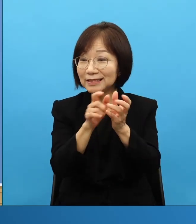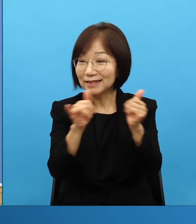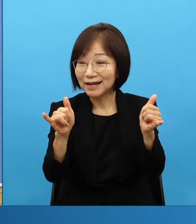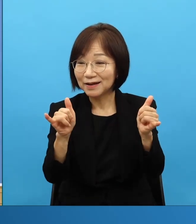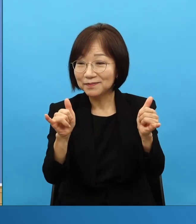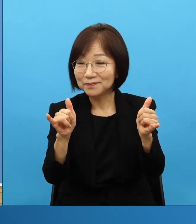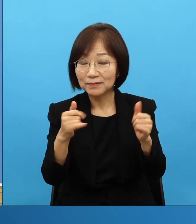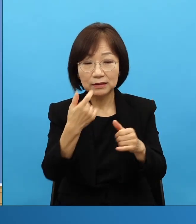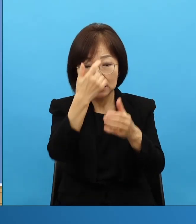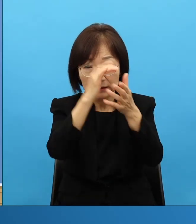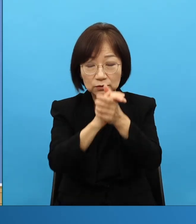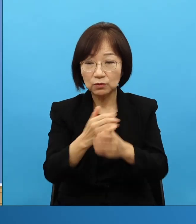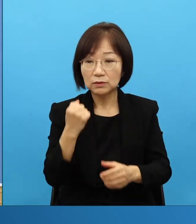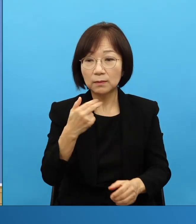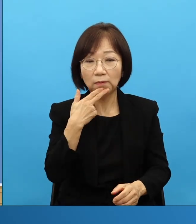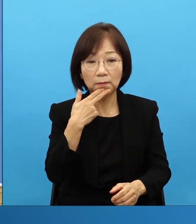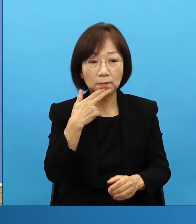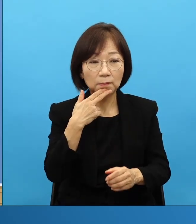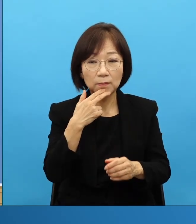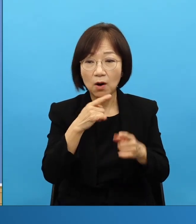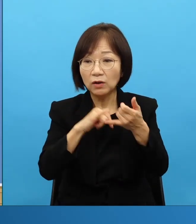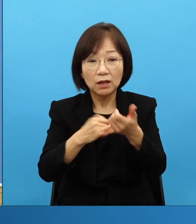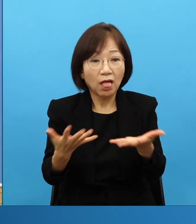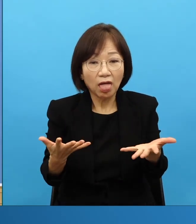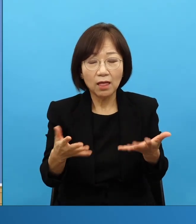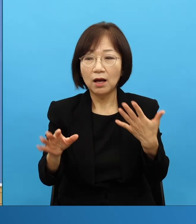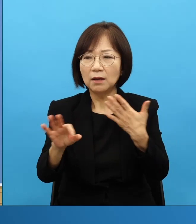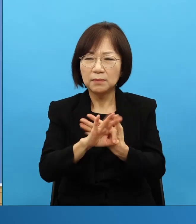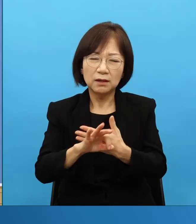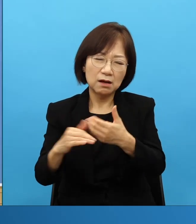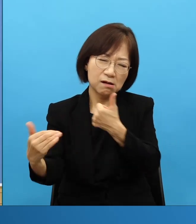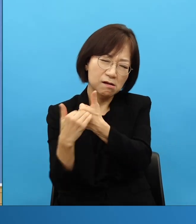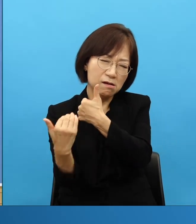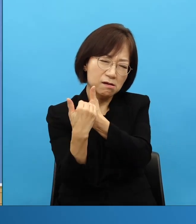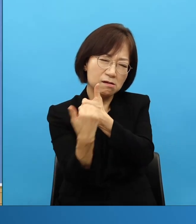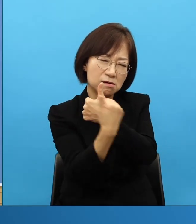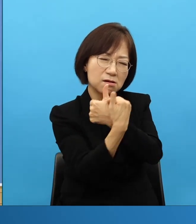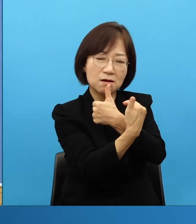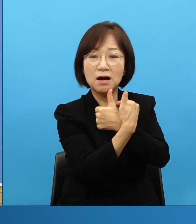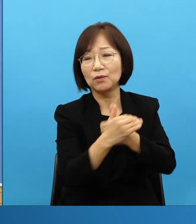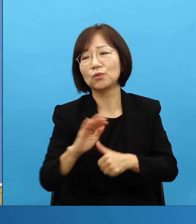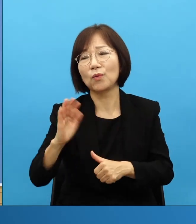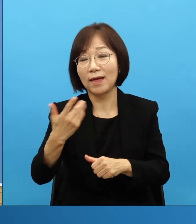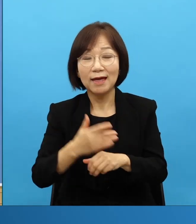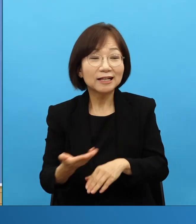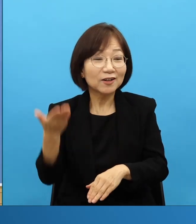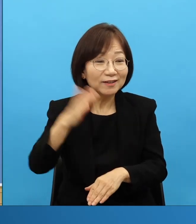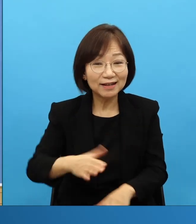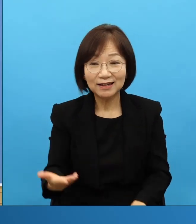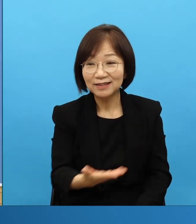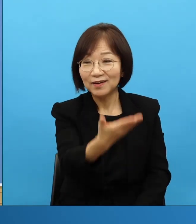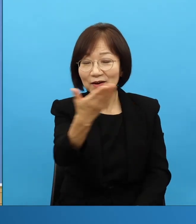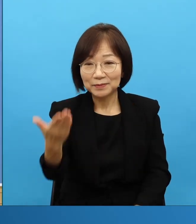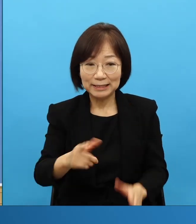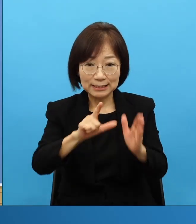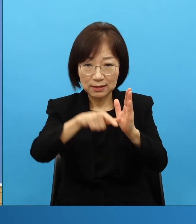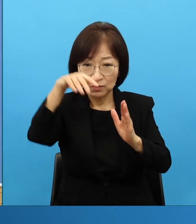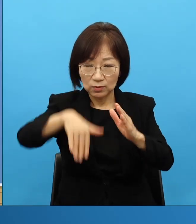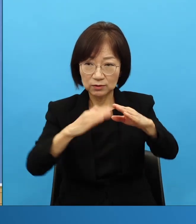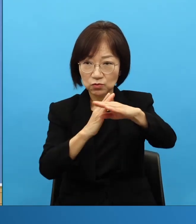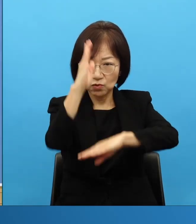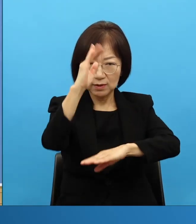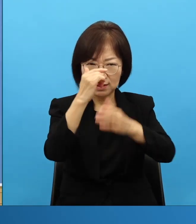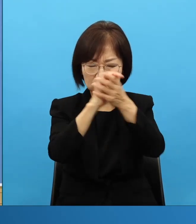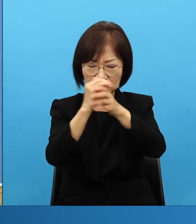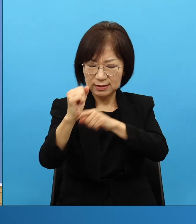not receive answers and grace, then you say that you're attacked in all sides. 여러분이 진짜 시공간 초월 능력을 알면 양사방이 문이 되는